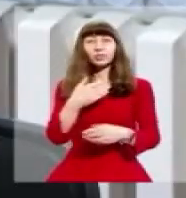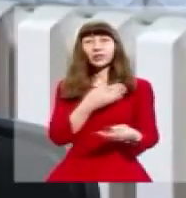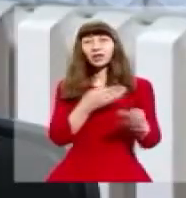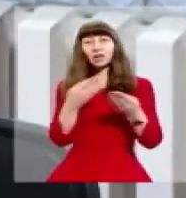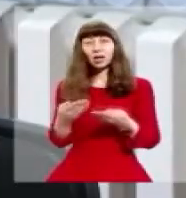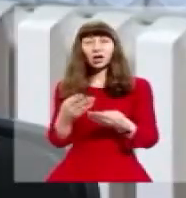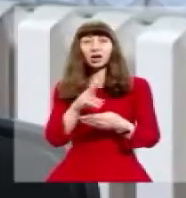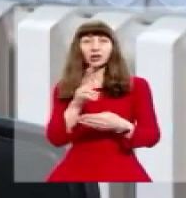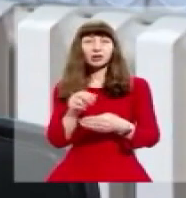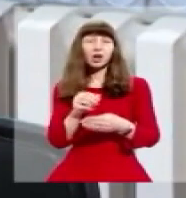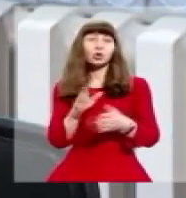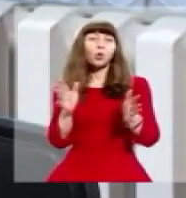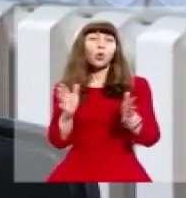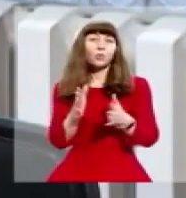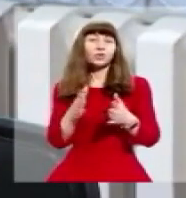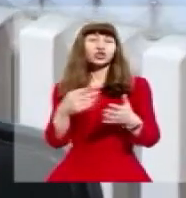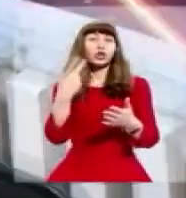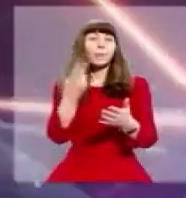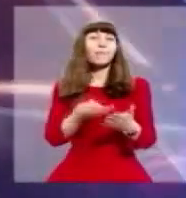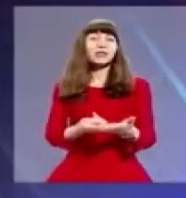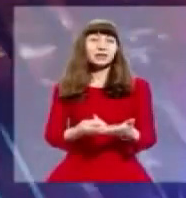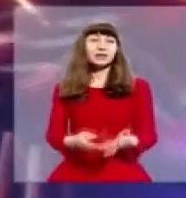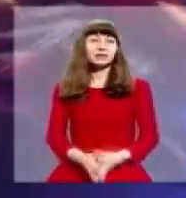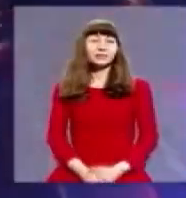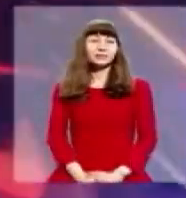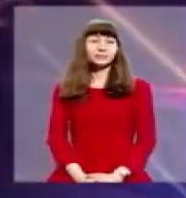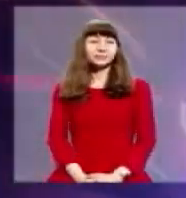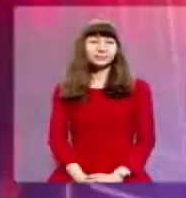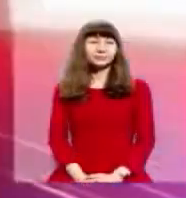как избежать или смягчить падение.